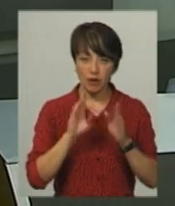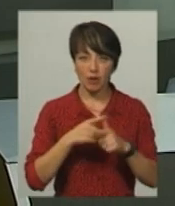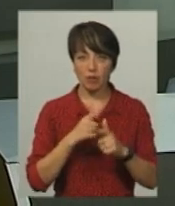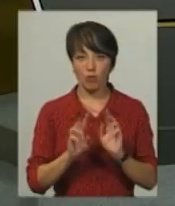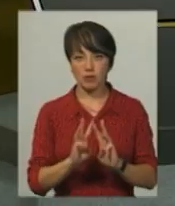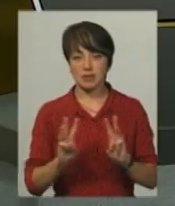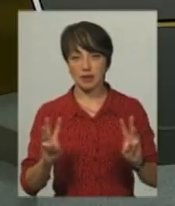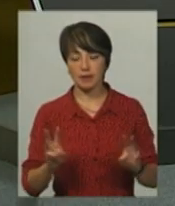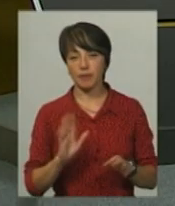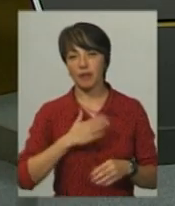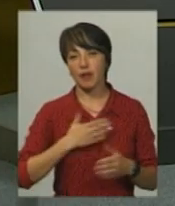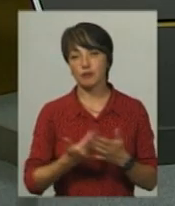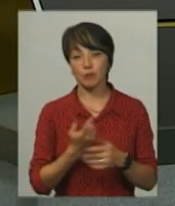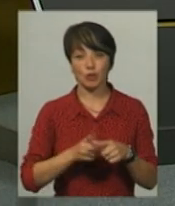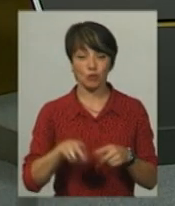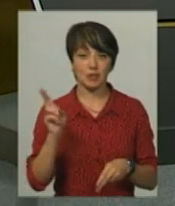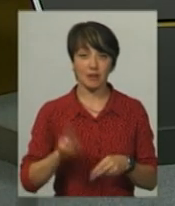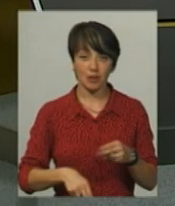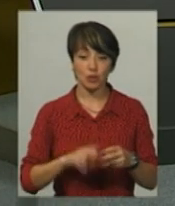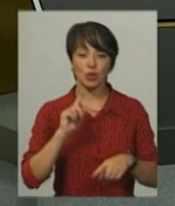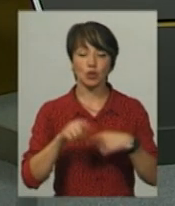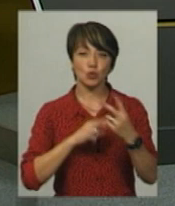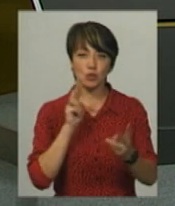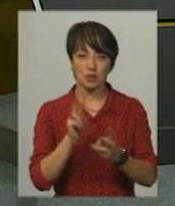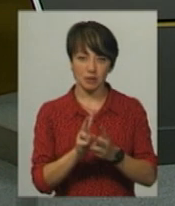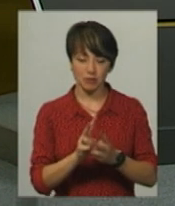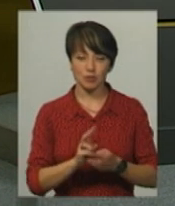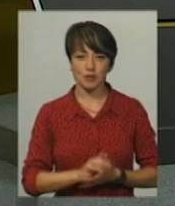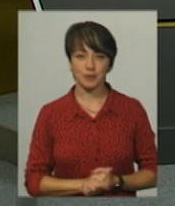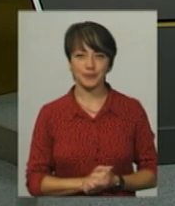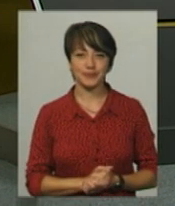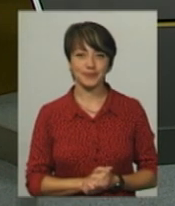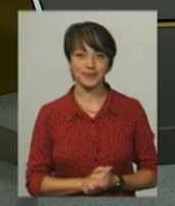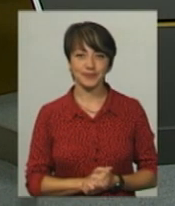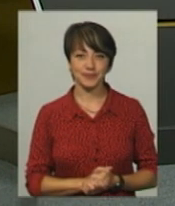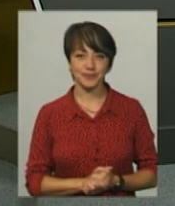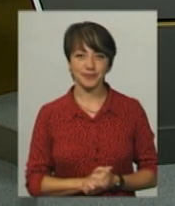мережах. Наш випуск на цьому завершено. Зустрінемося о 20:30.